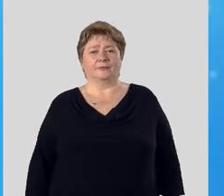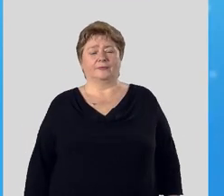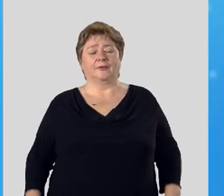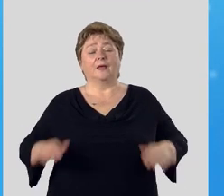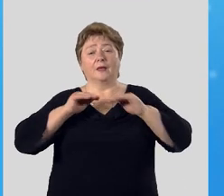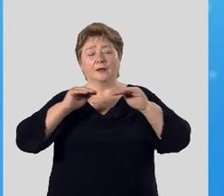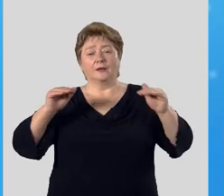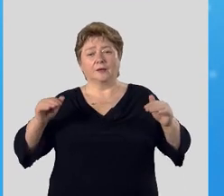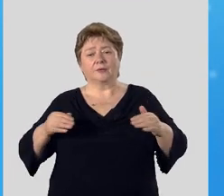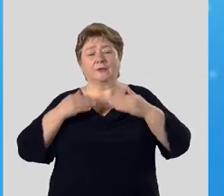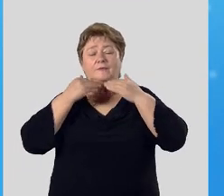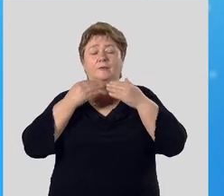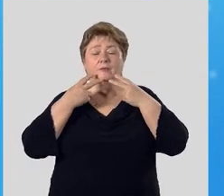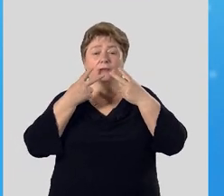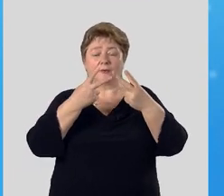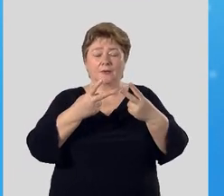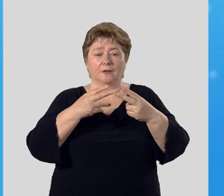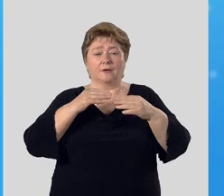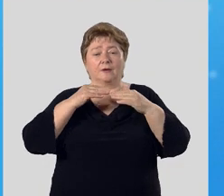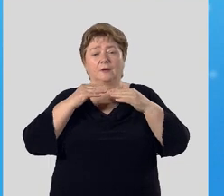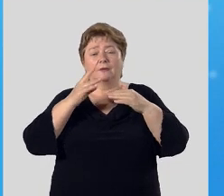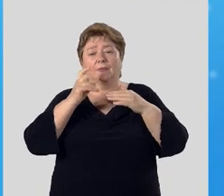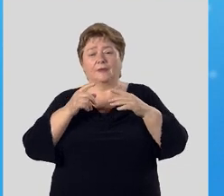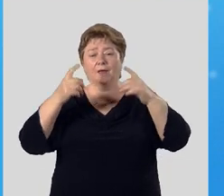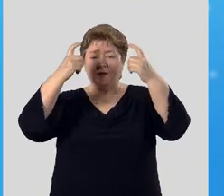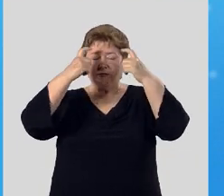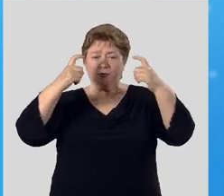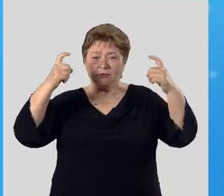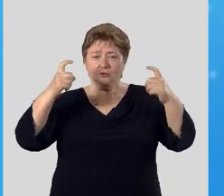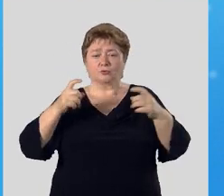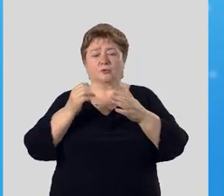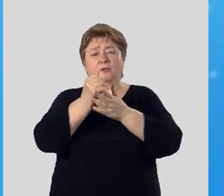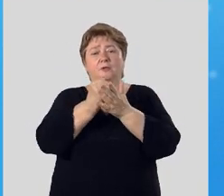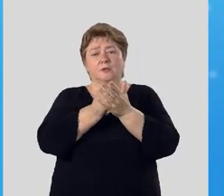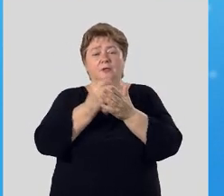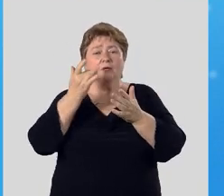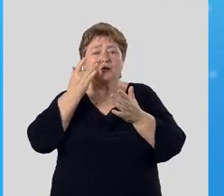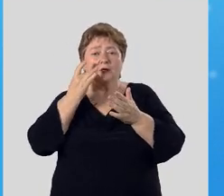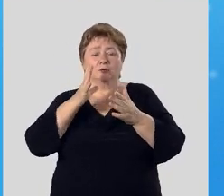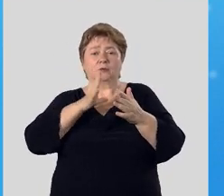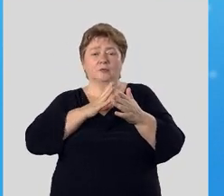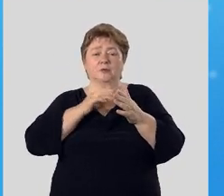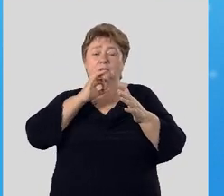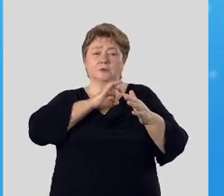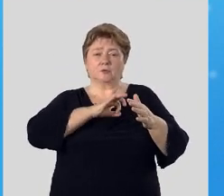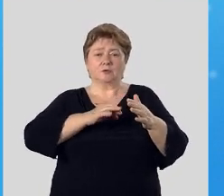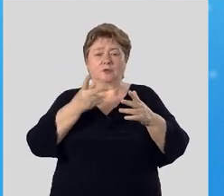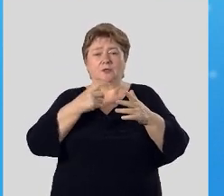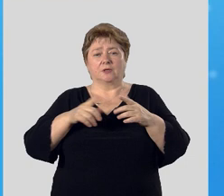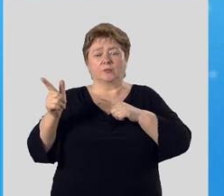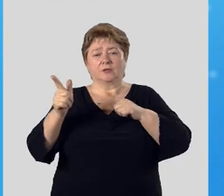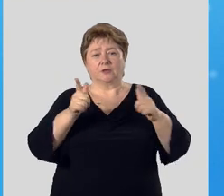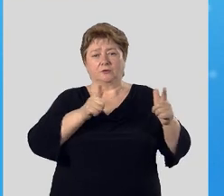ребята обратите пожалуйста внимание на информационные ресурсы которые были использованы для